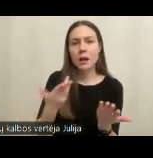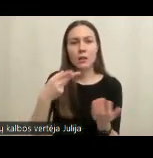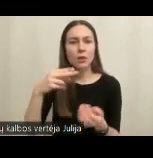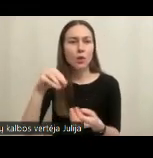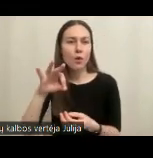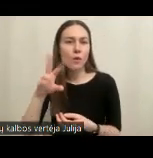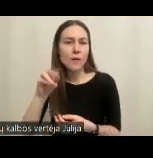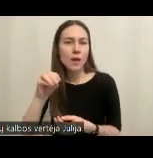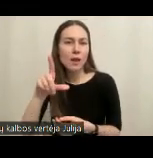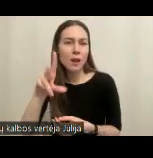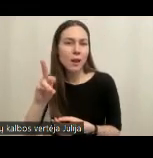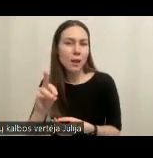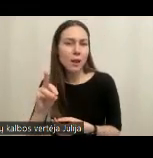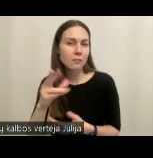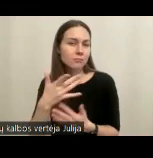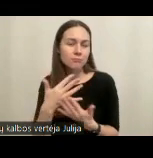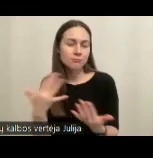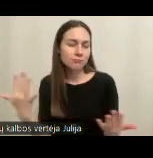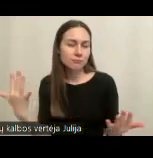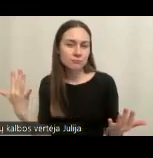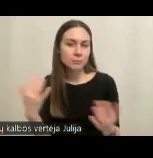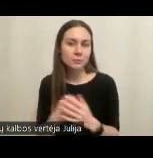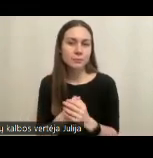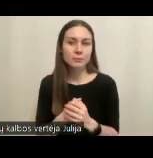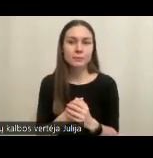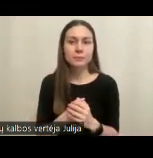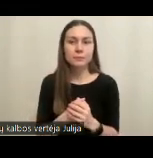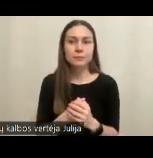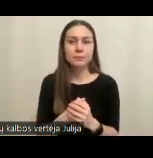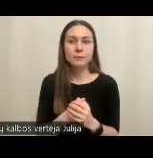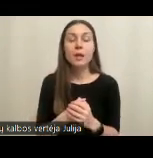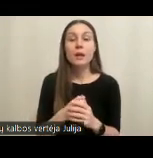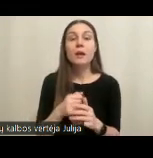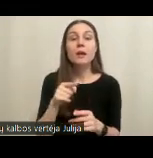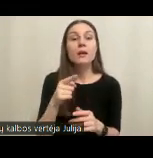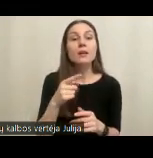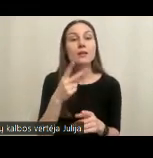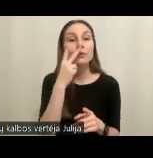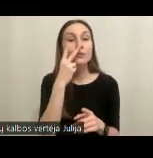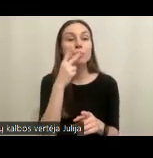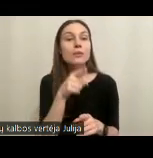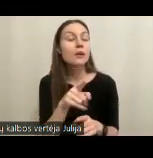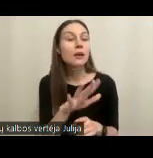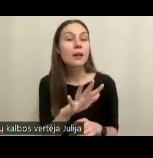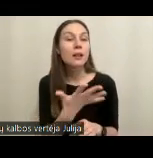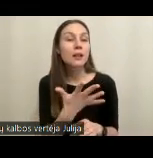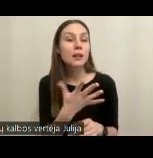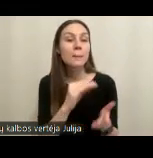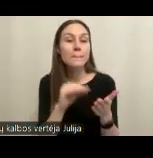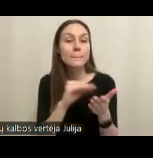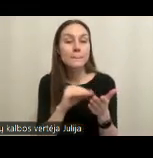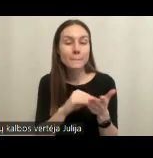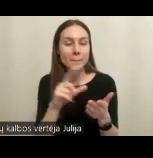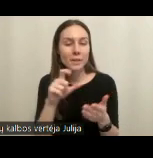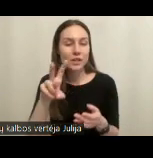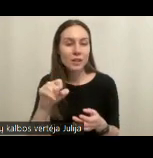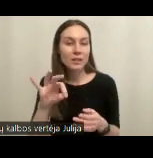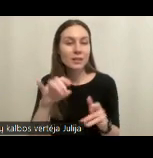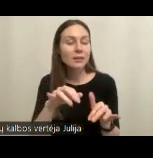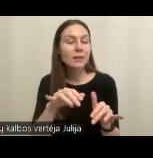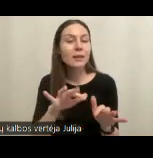novelės ir panašiai. Ai, mes čia žiūrime, kas čia ką rašo. Aha.